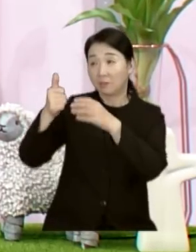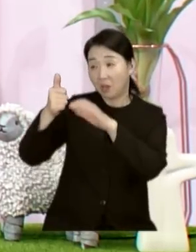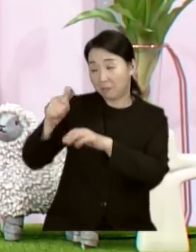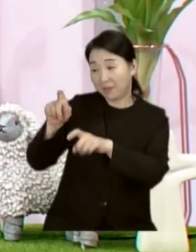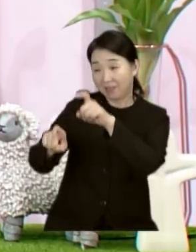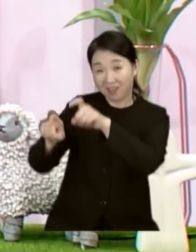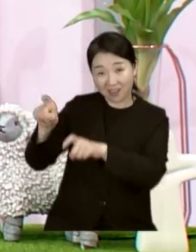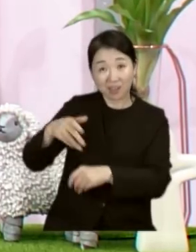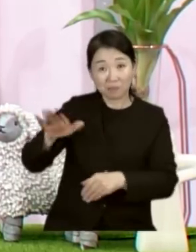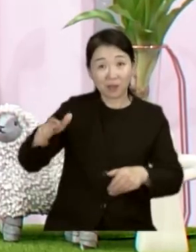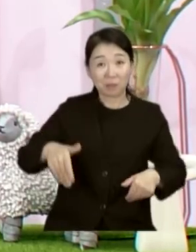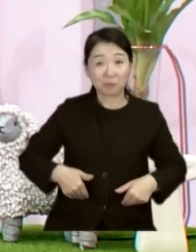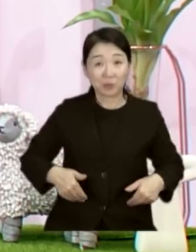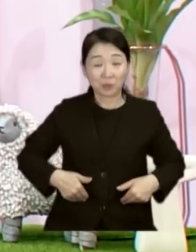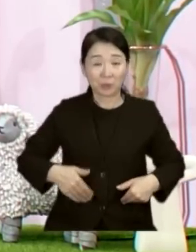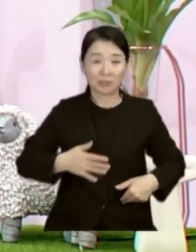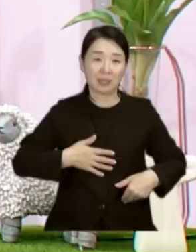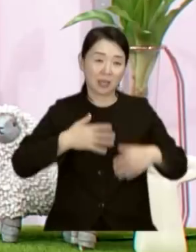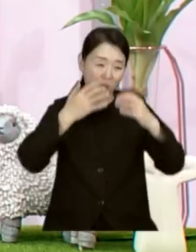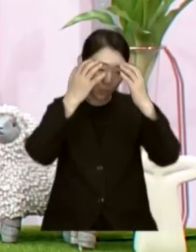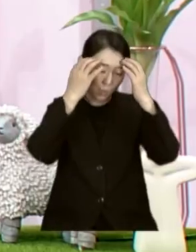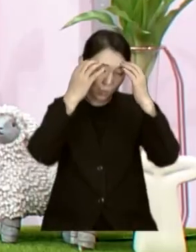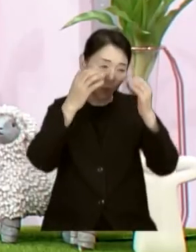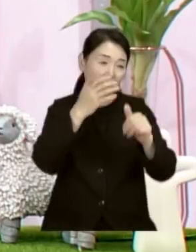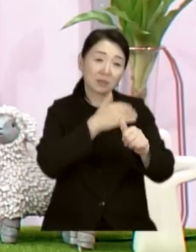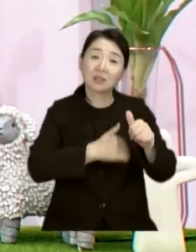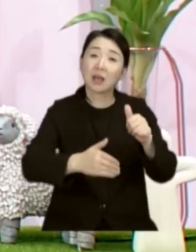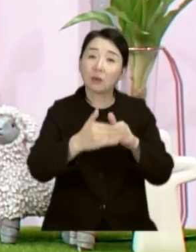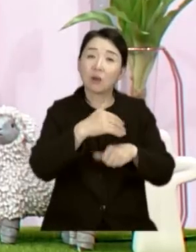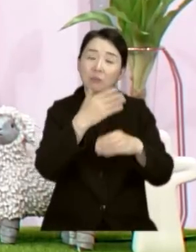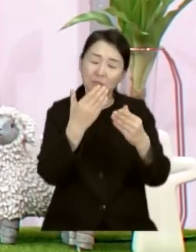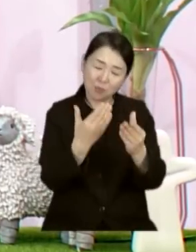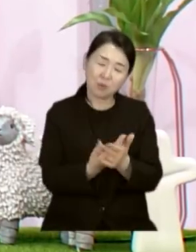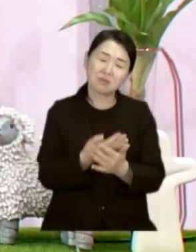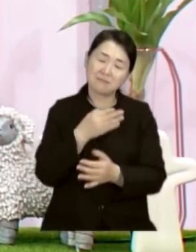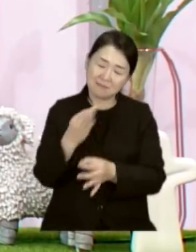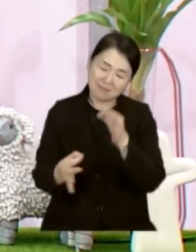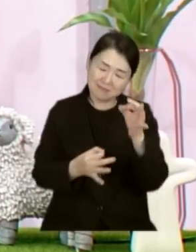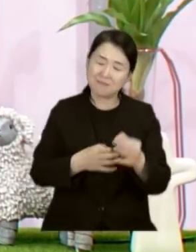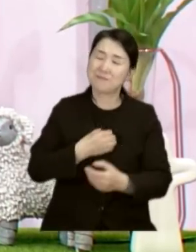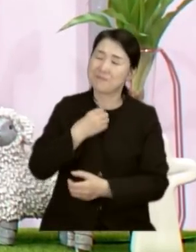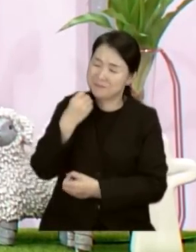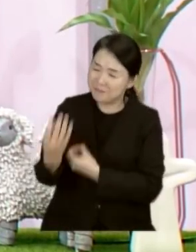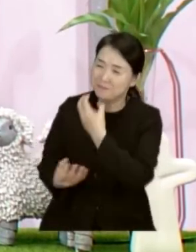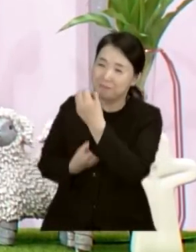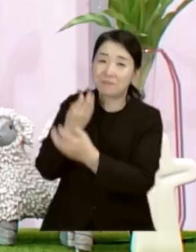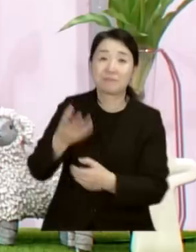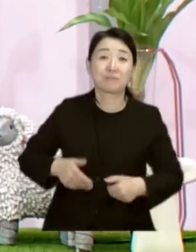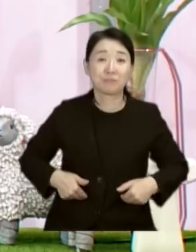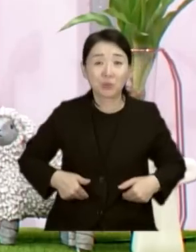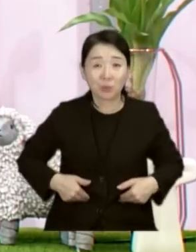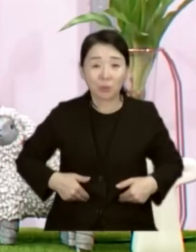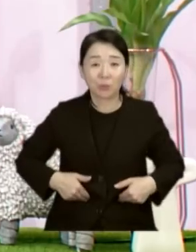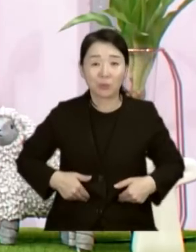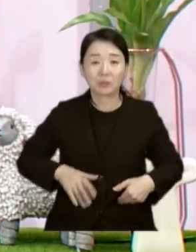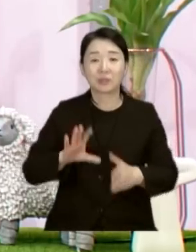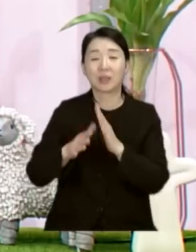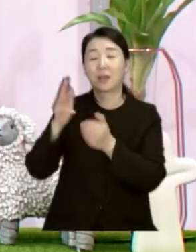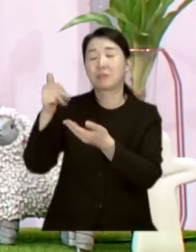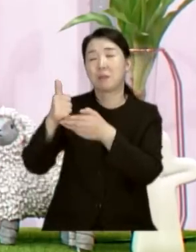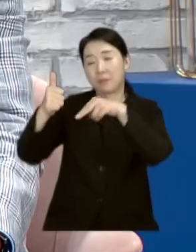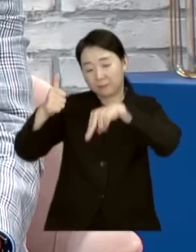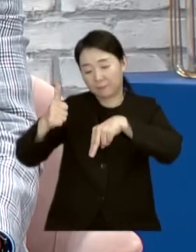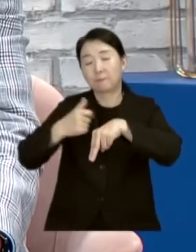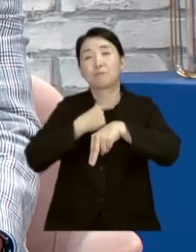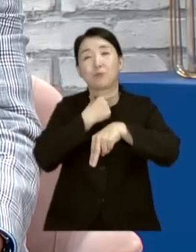하나님 앞에 나아가서 진짜 나의 고통, 나의 상황 다 부르짖 내고 토해내고 하나님 앞에